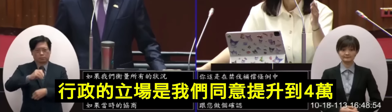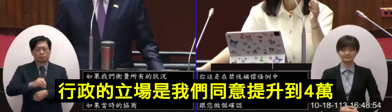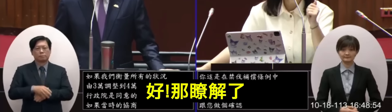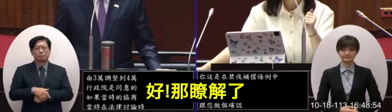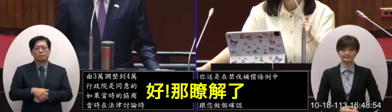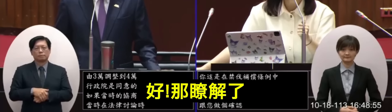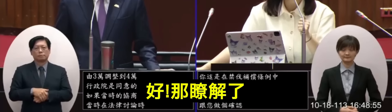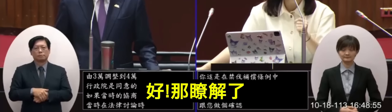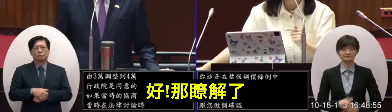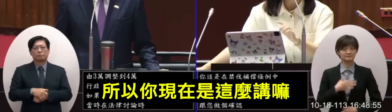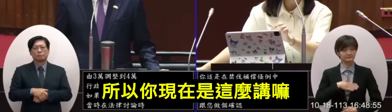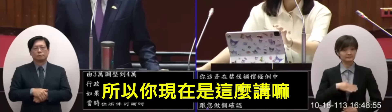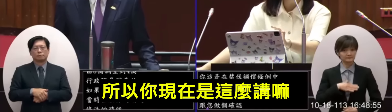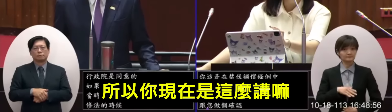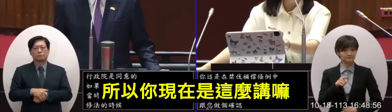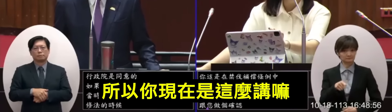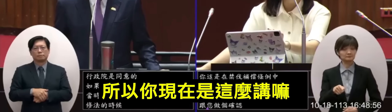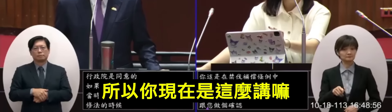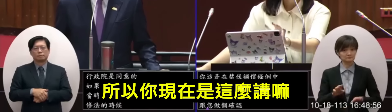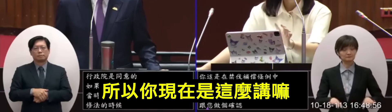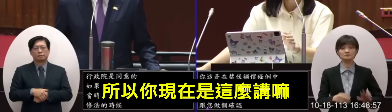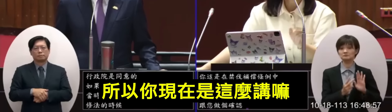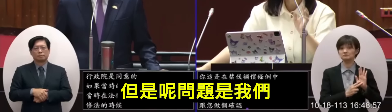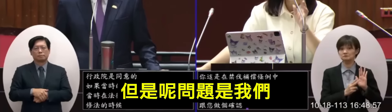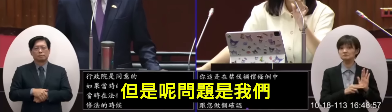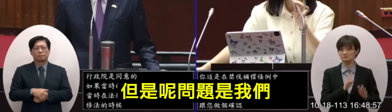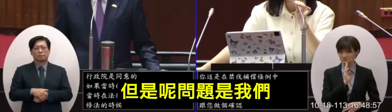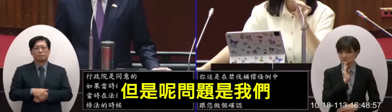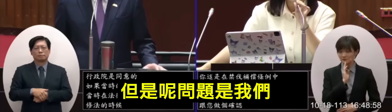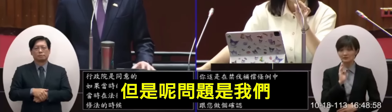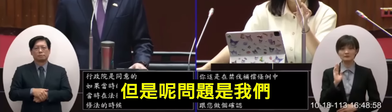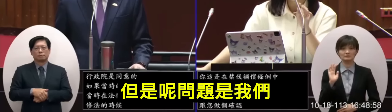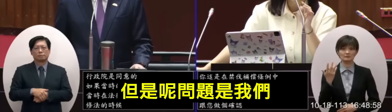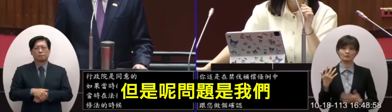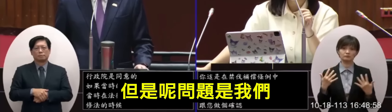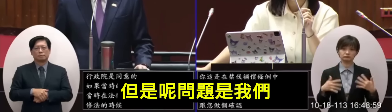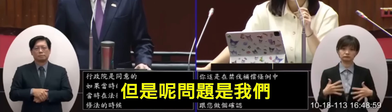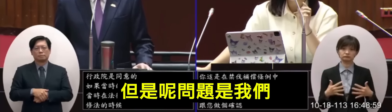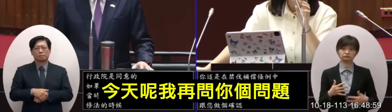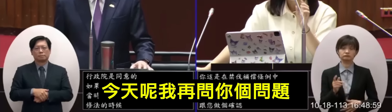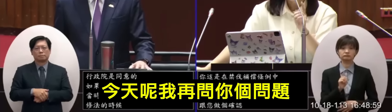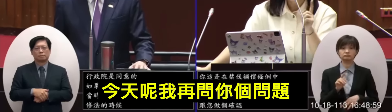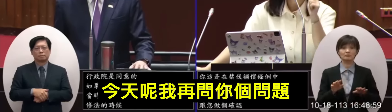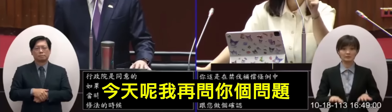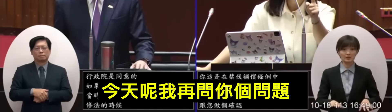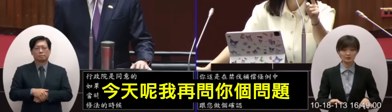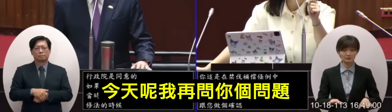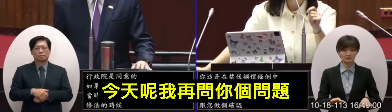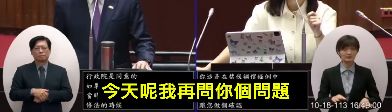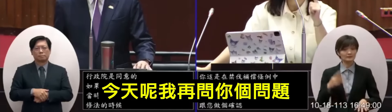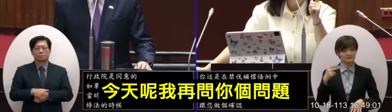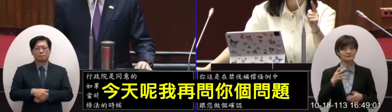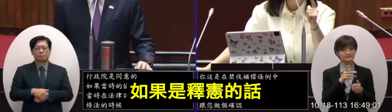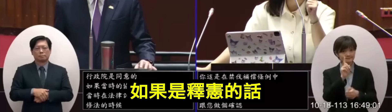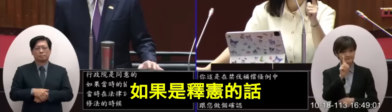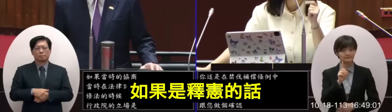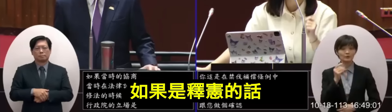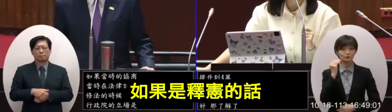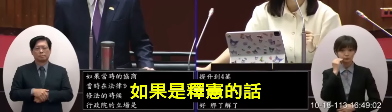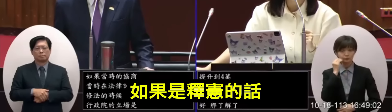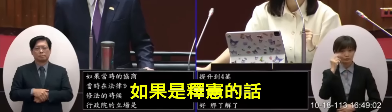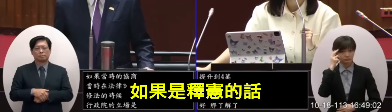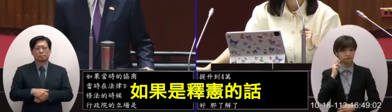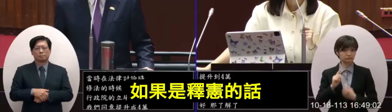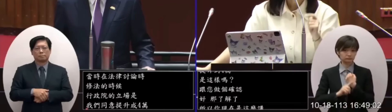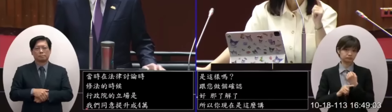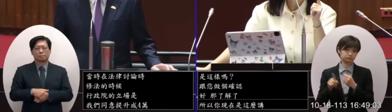4万。 好，那了解了，所以你现在是这么讲嘛？但是呢，问题是哦，我们哦，好，今天哦，我再问你一个问题，如果是释